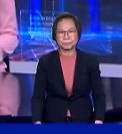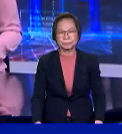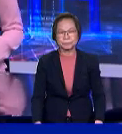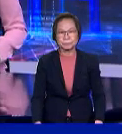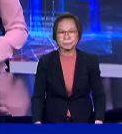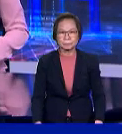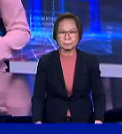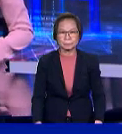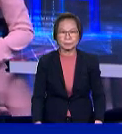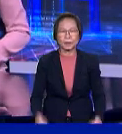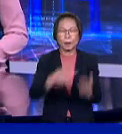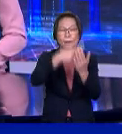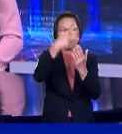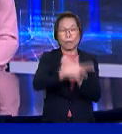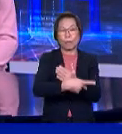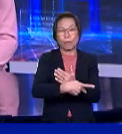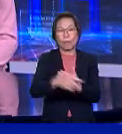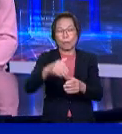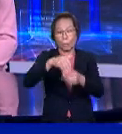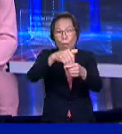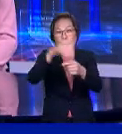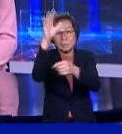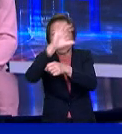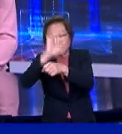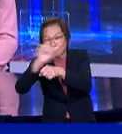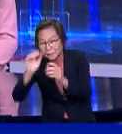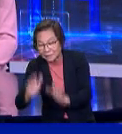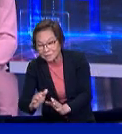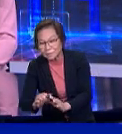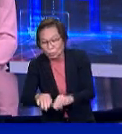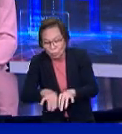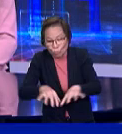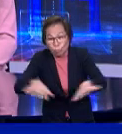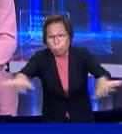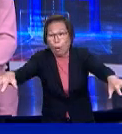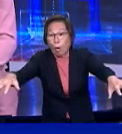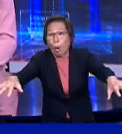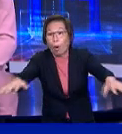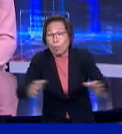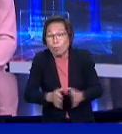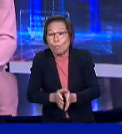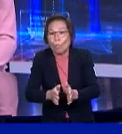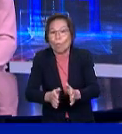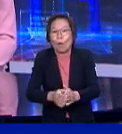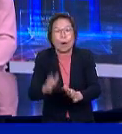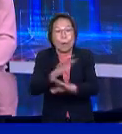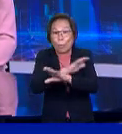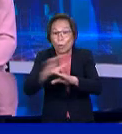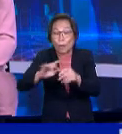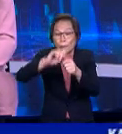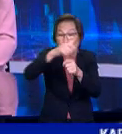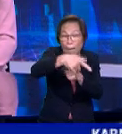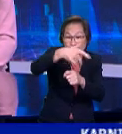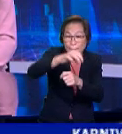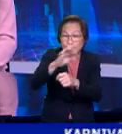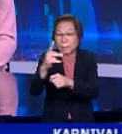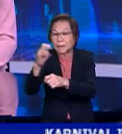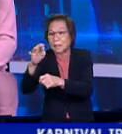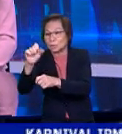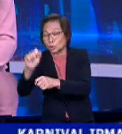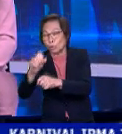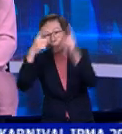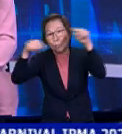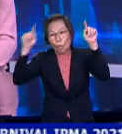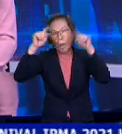Di Dalam pada itu inisiatif Ellen mencari pekerjaan diperluas kepada bukan Pencar Um percaso terutamanya graduan baharu